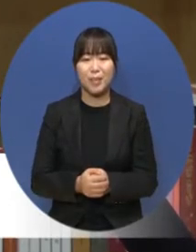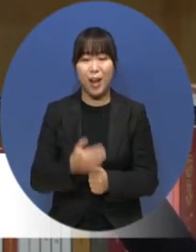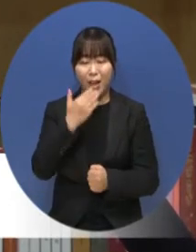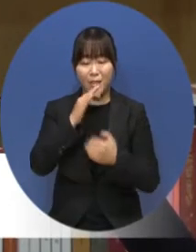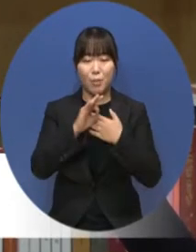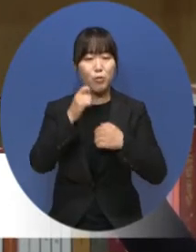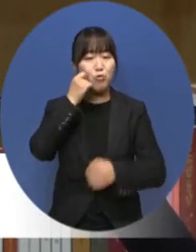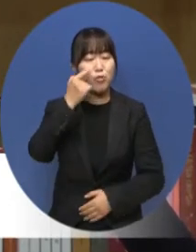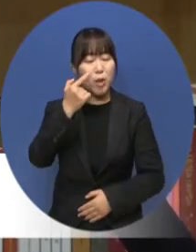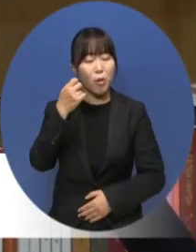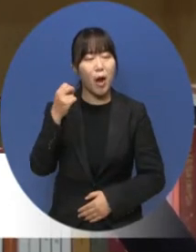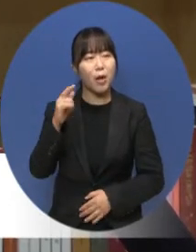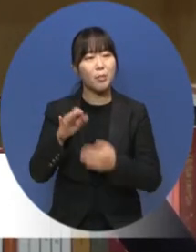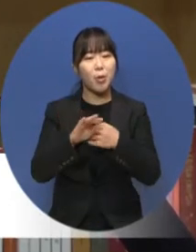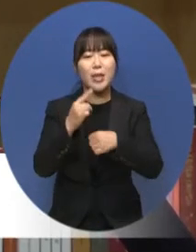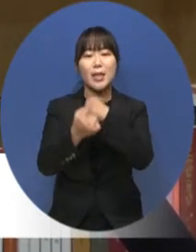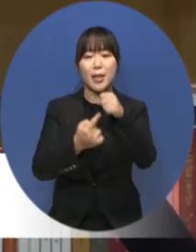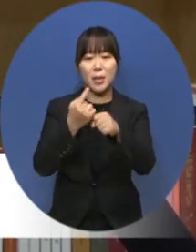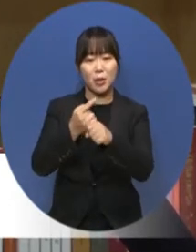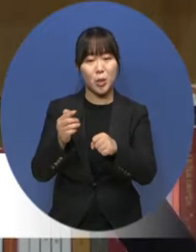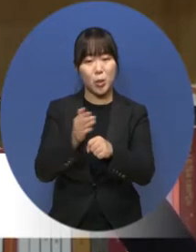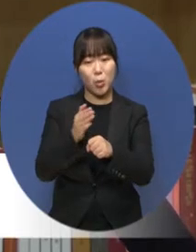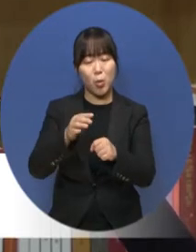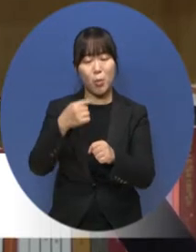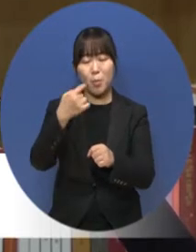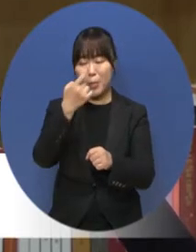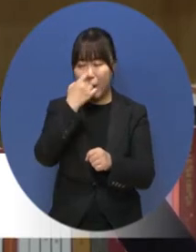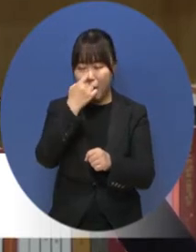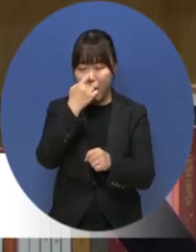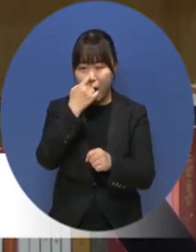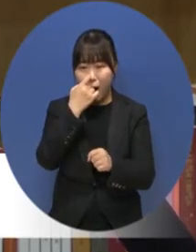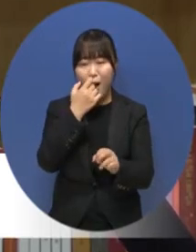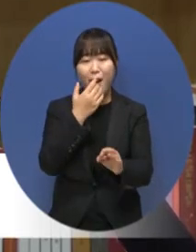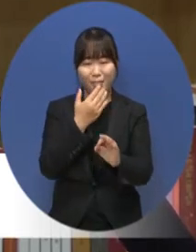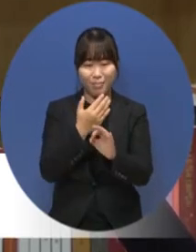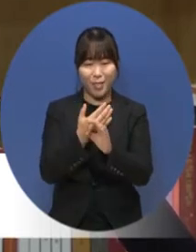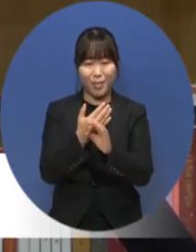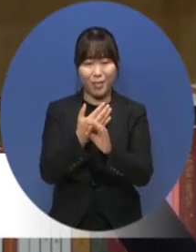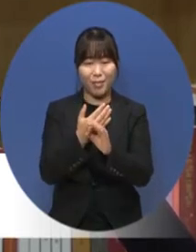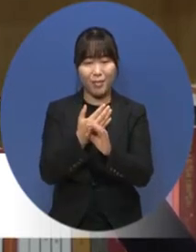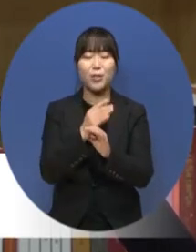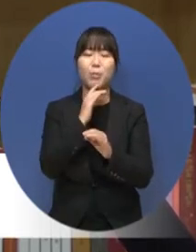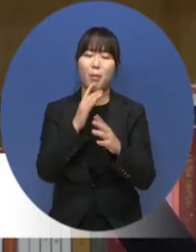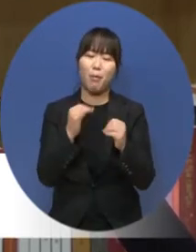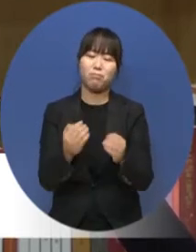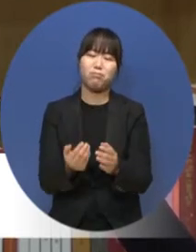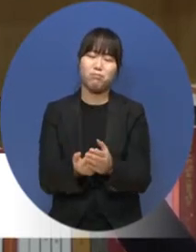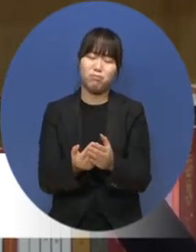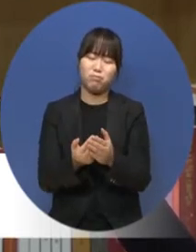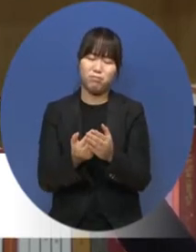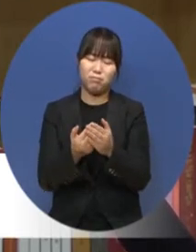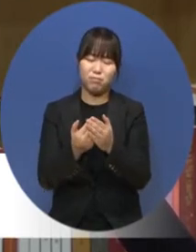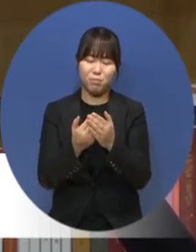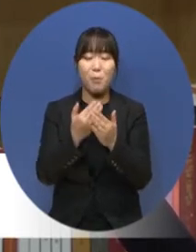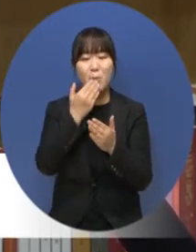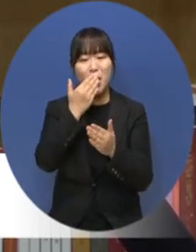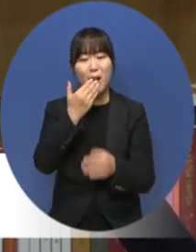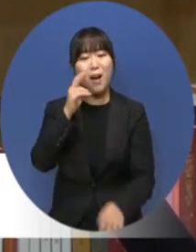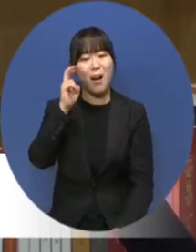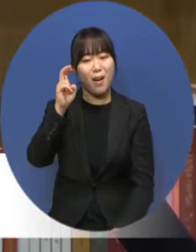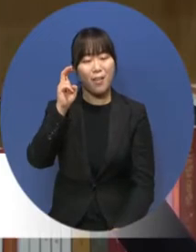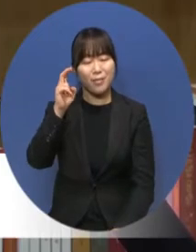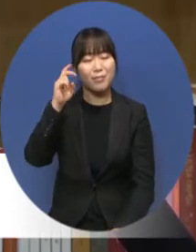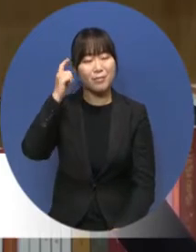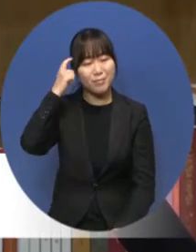최소한도 6개월에서 한 1년 정도 이렇게 교육을 좀 해 주신다면은 막 그 뒤에는 좀 상당한 발전이